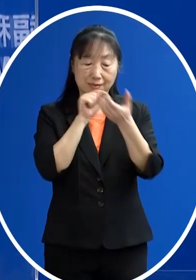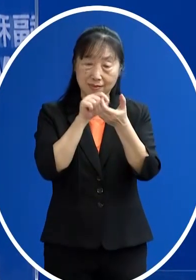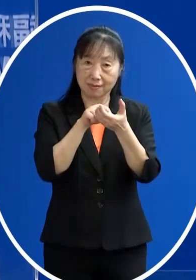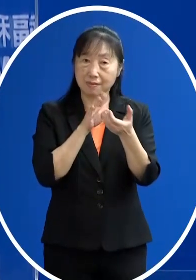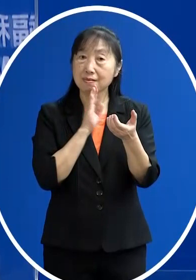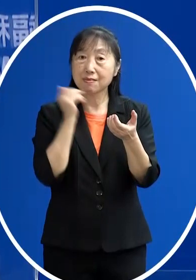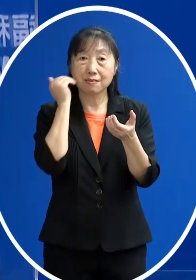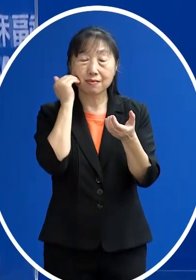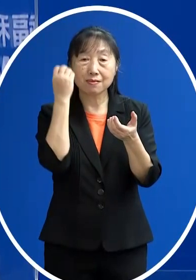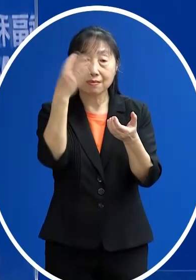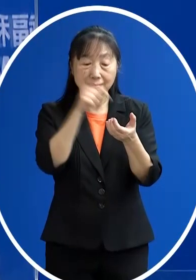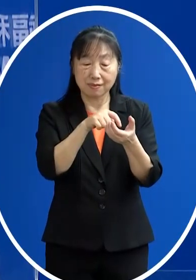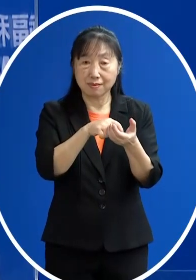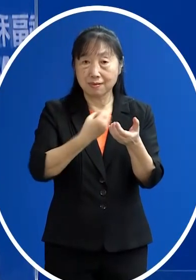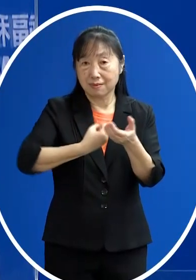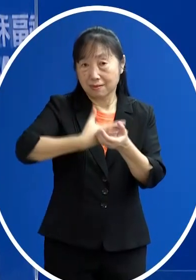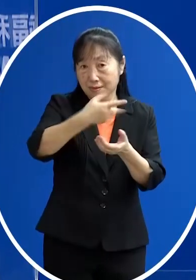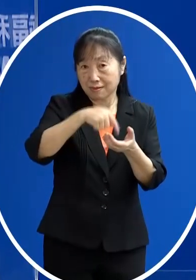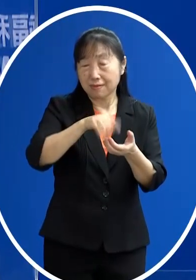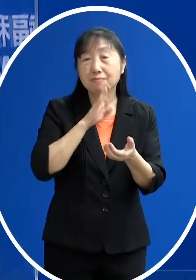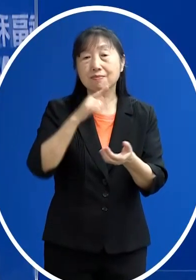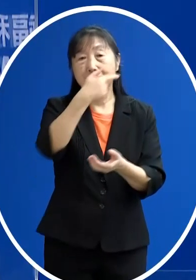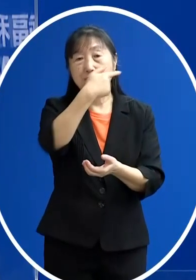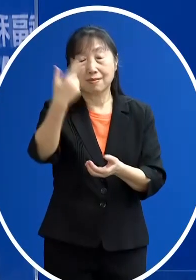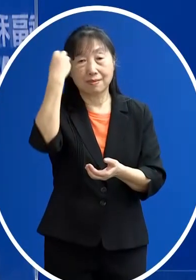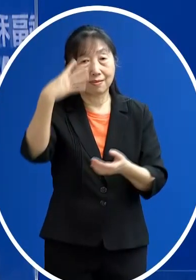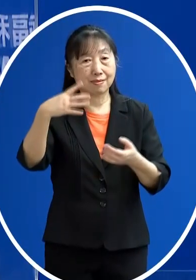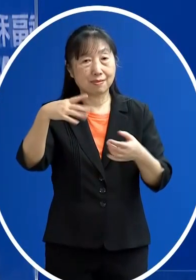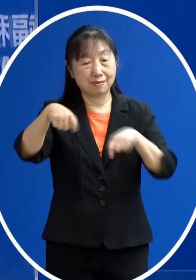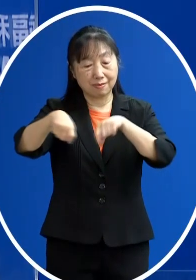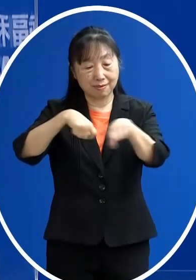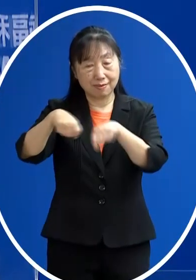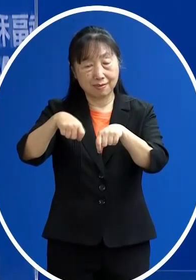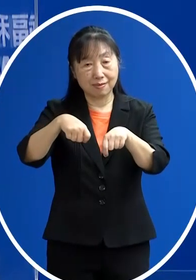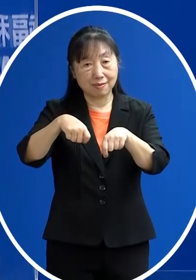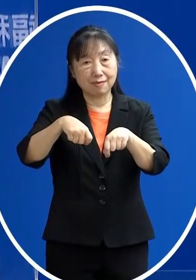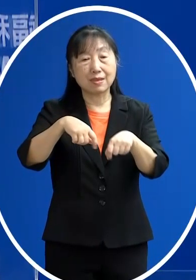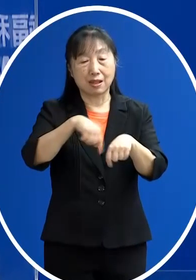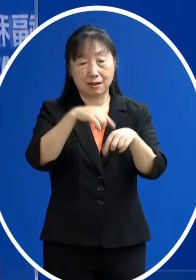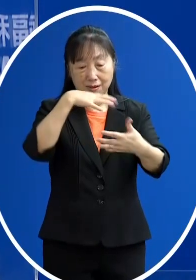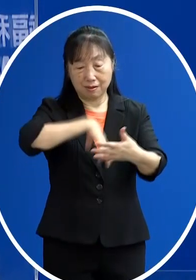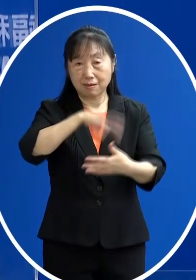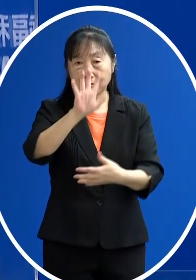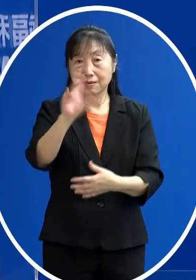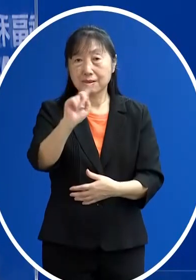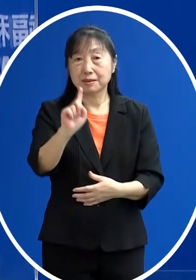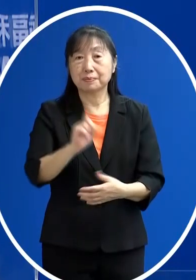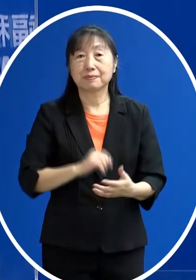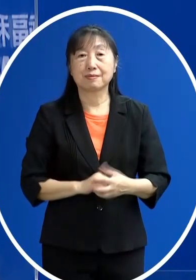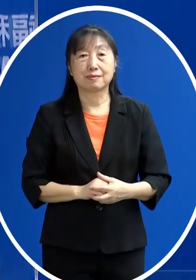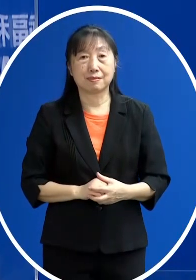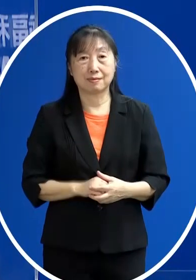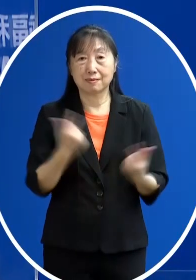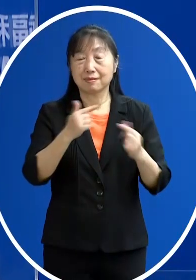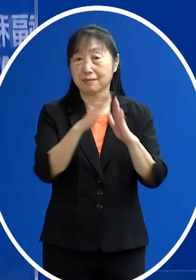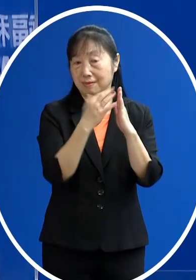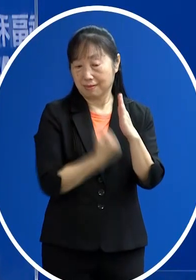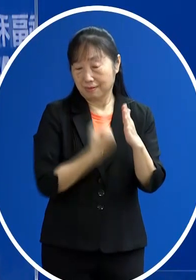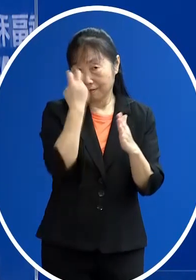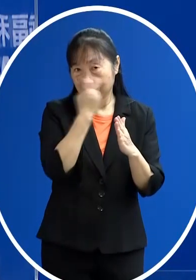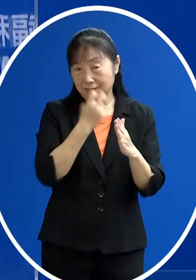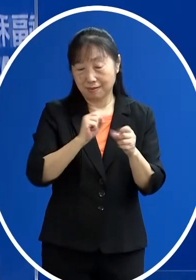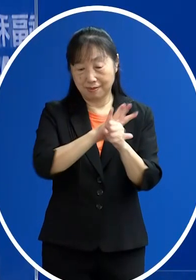面最先出现的一个就叫最新政策资讯的部分，那内容会包括目前有关居家照